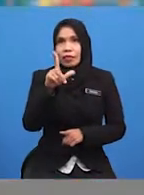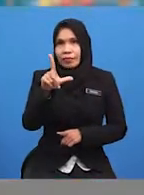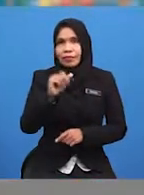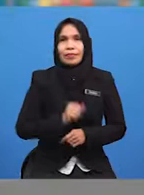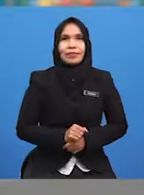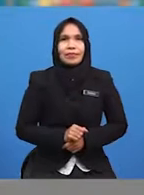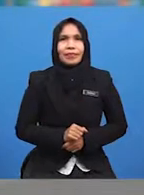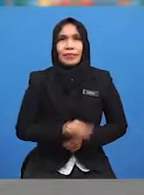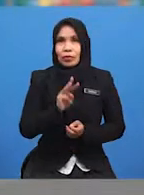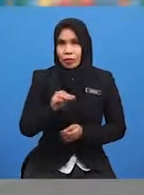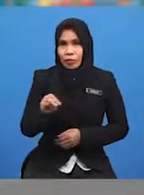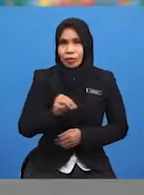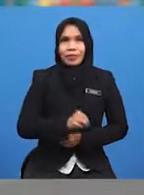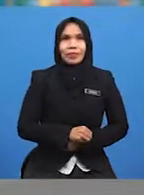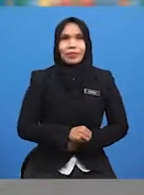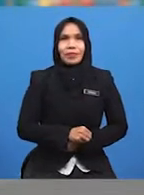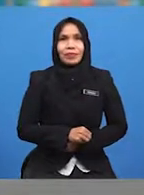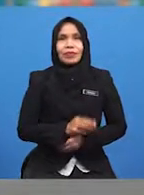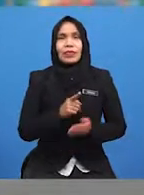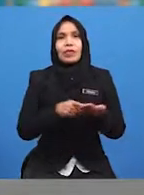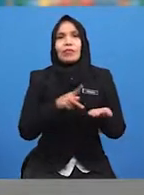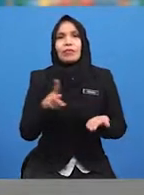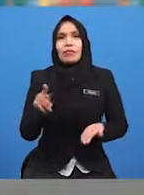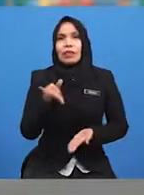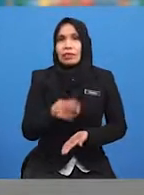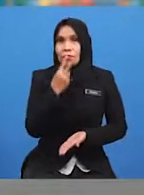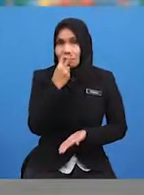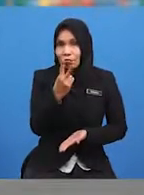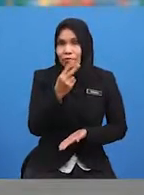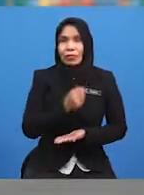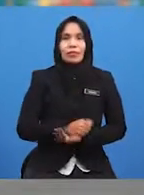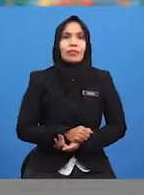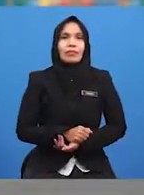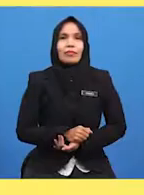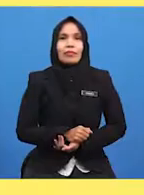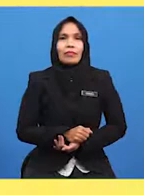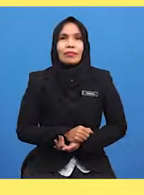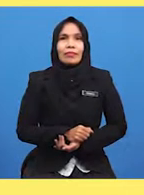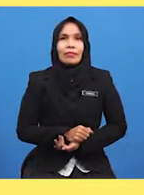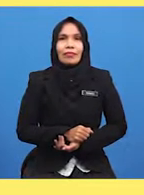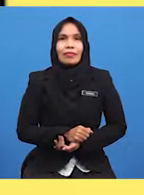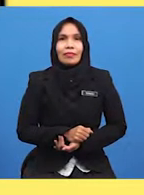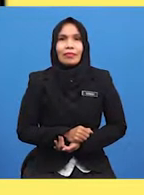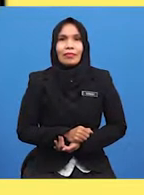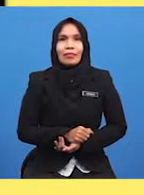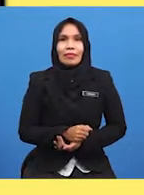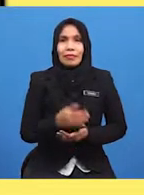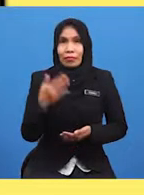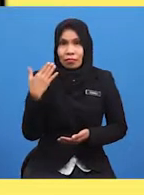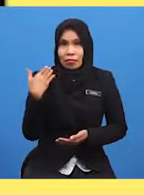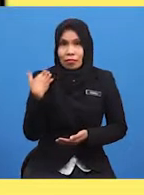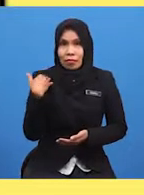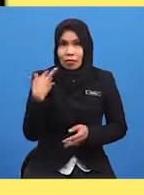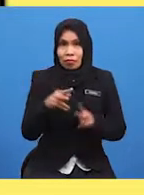Lumpur murid-murid Apakah yang kamu nampak dalam gambar ini Kamu nampak ada peti